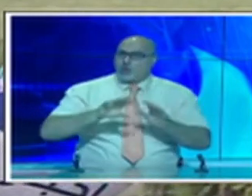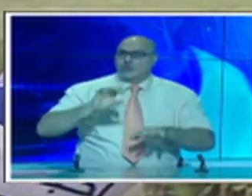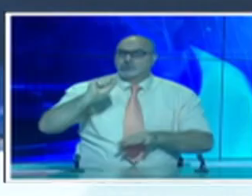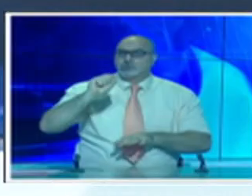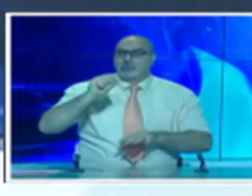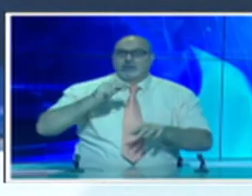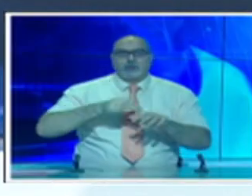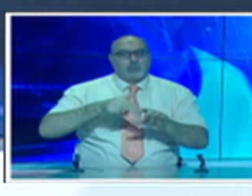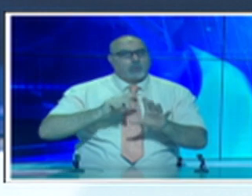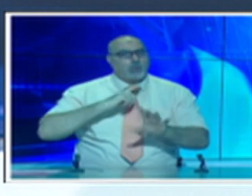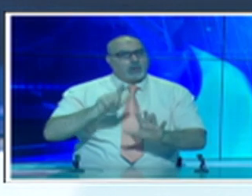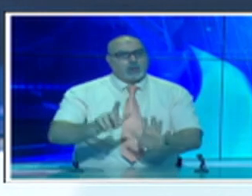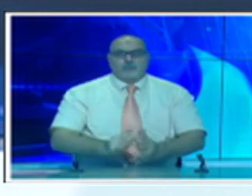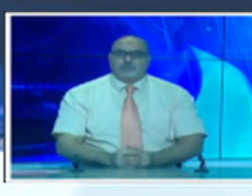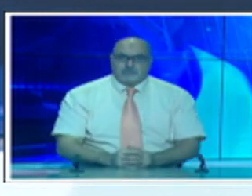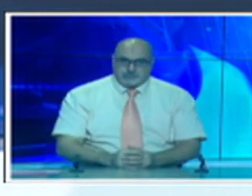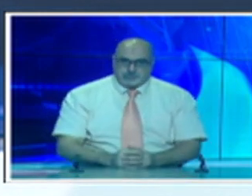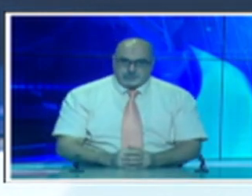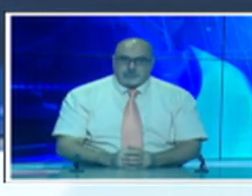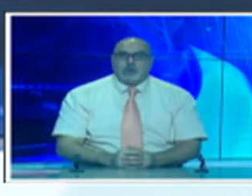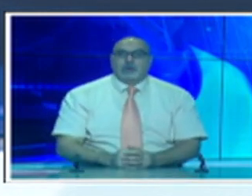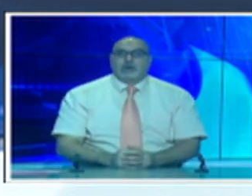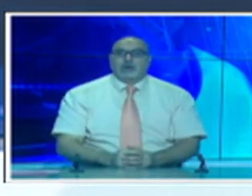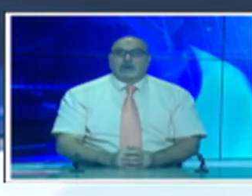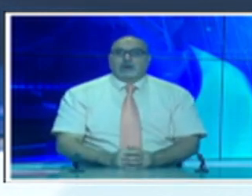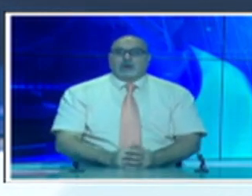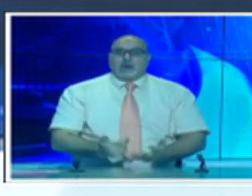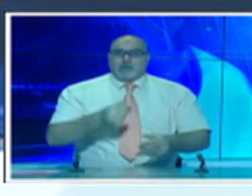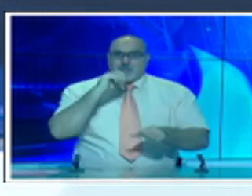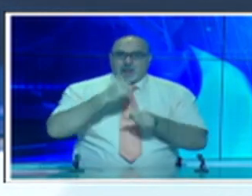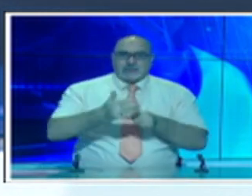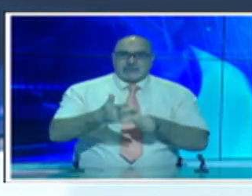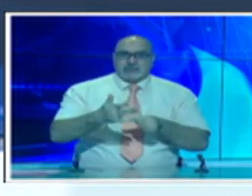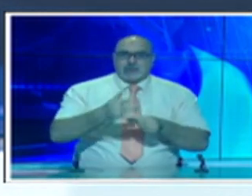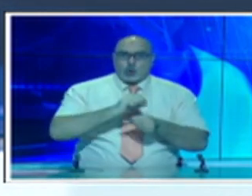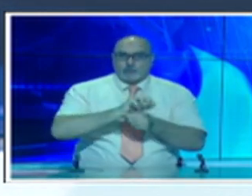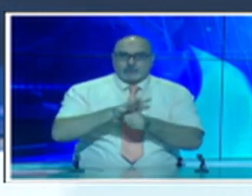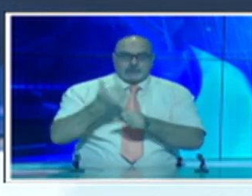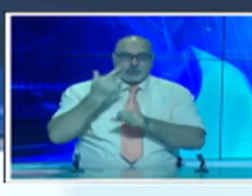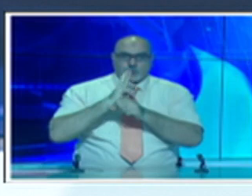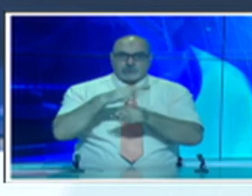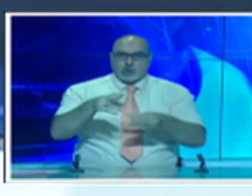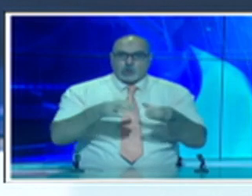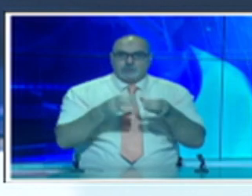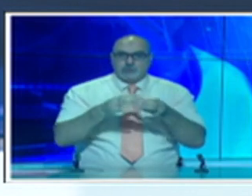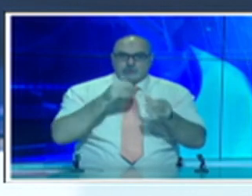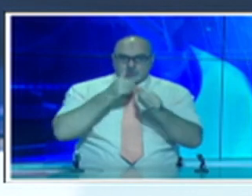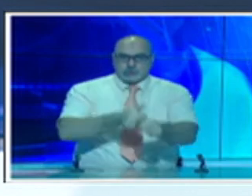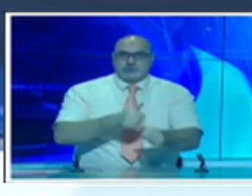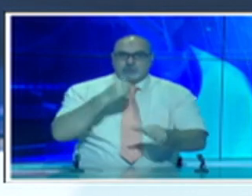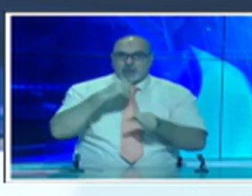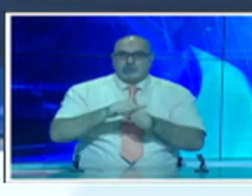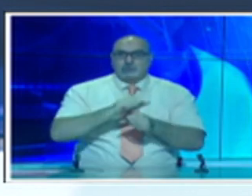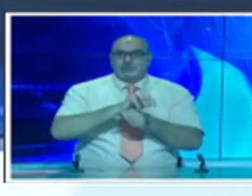بلون. وفي تطورات الوضعية الوبائية بالبلاد، عرض أمس الناطق الرسمي للجنة رصد